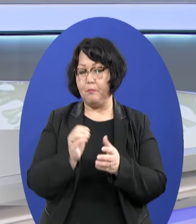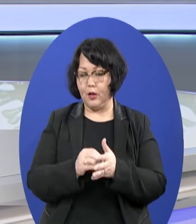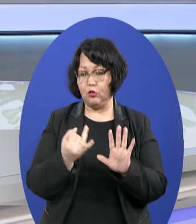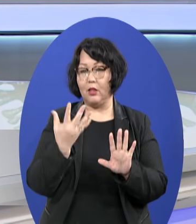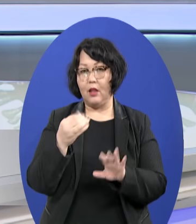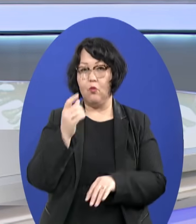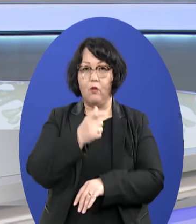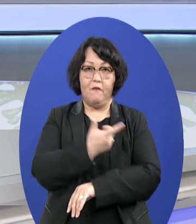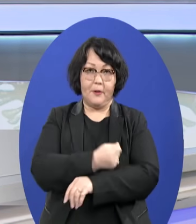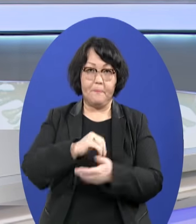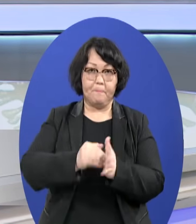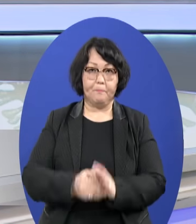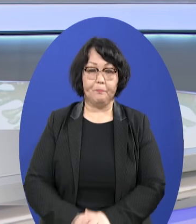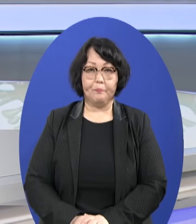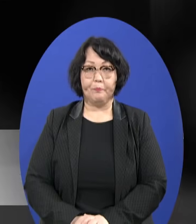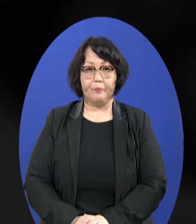төлөвлөжээ.